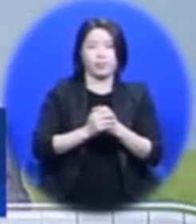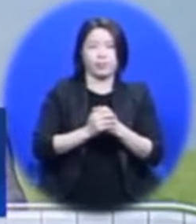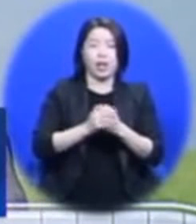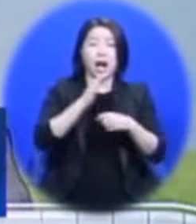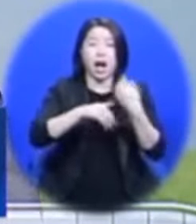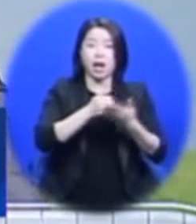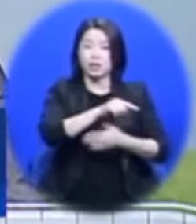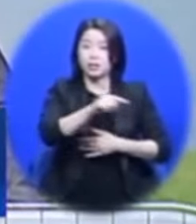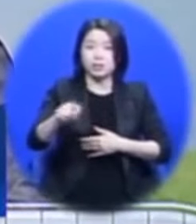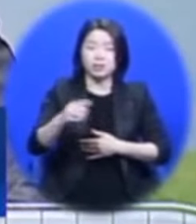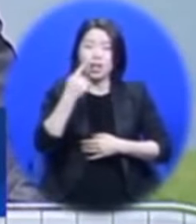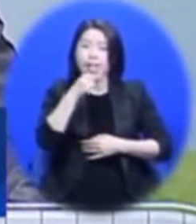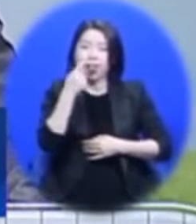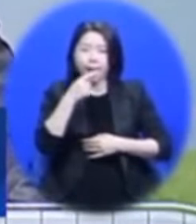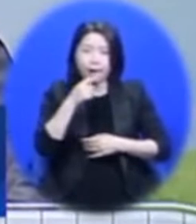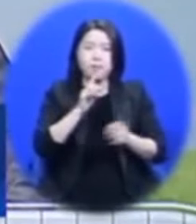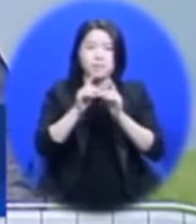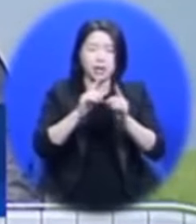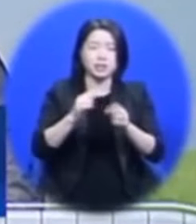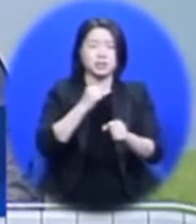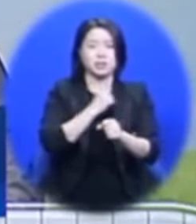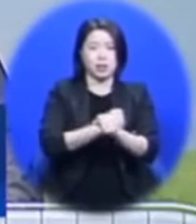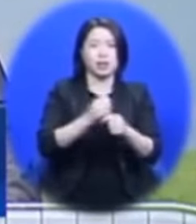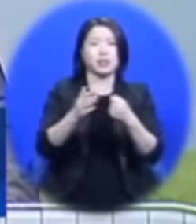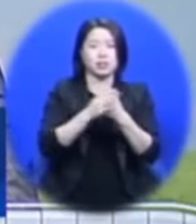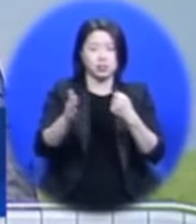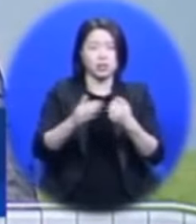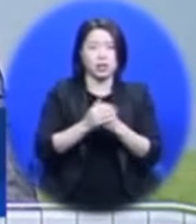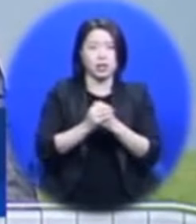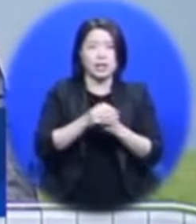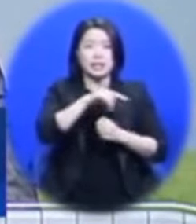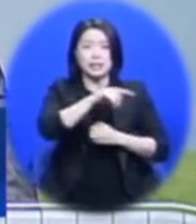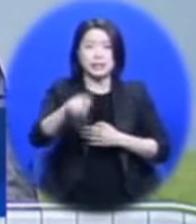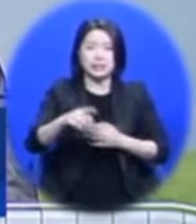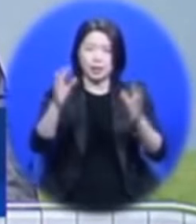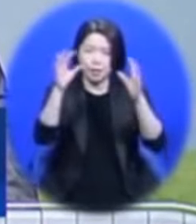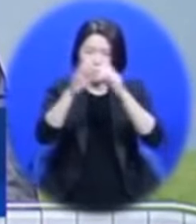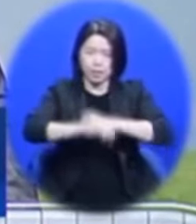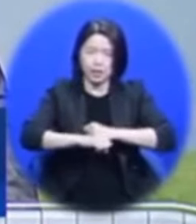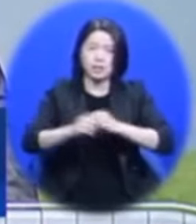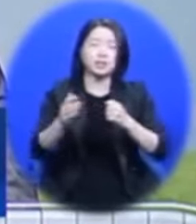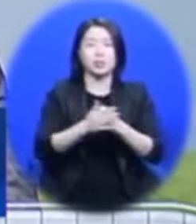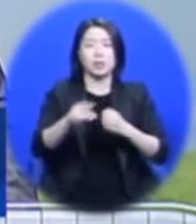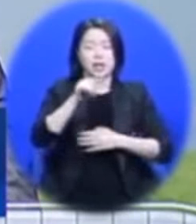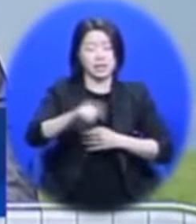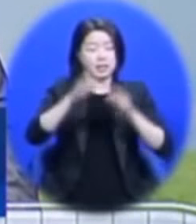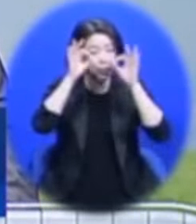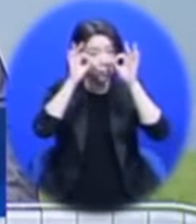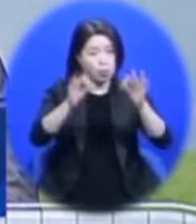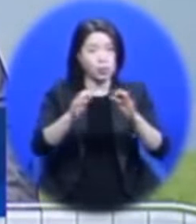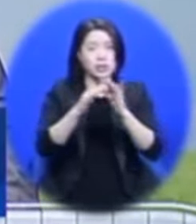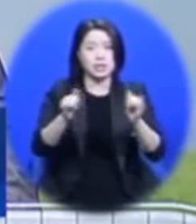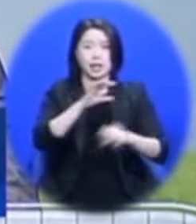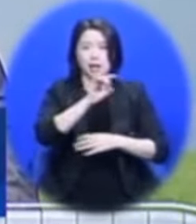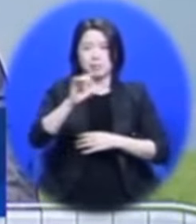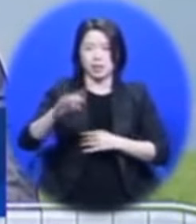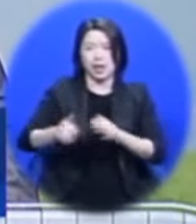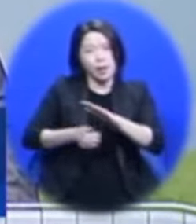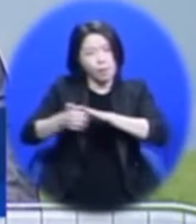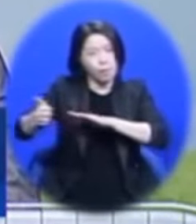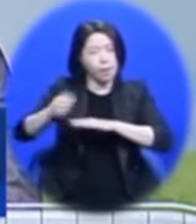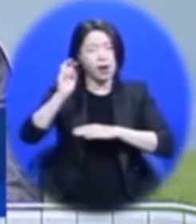하나님은 그들이 혀를 놀려서 한 말 때문에 그들을 멸하실 것이니 이것을 보는 자마다 도망칠